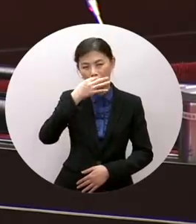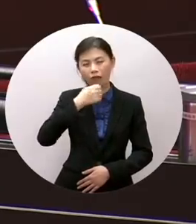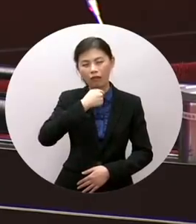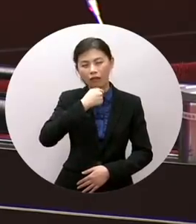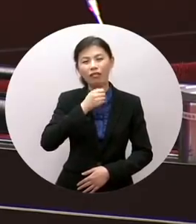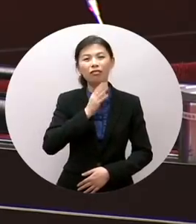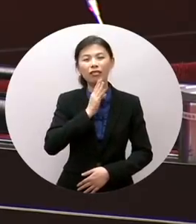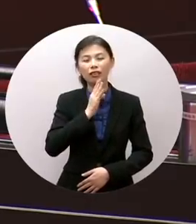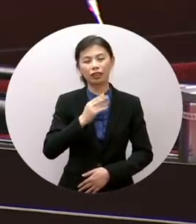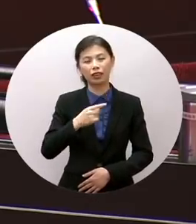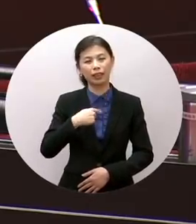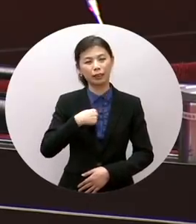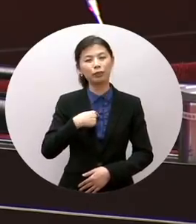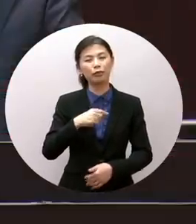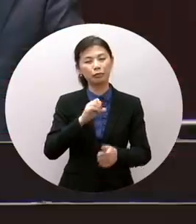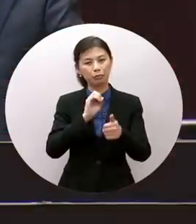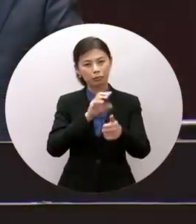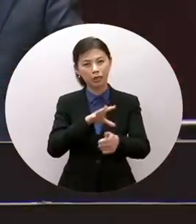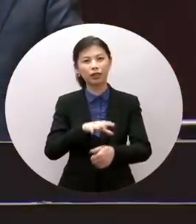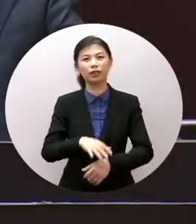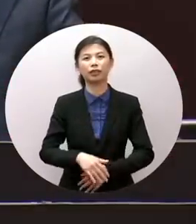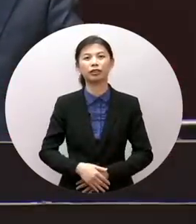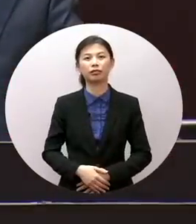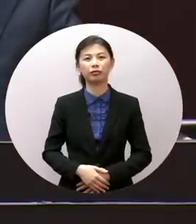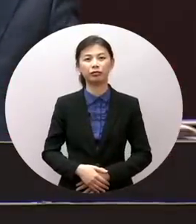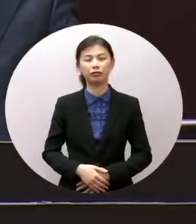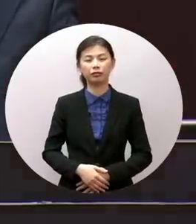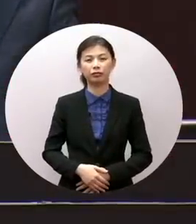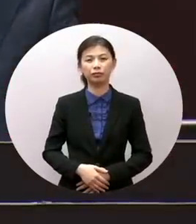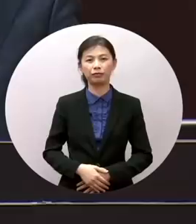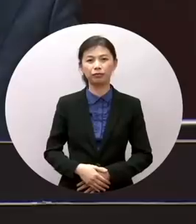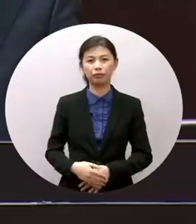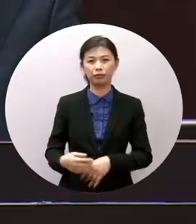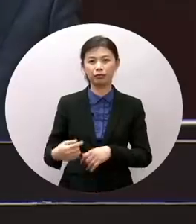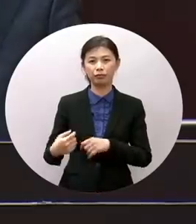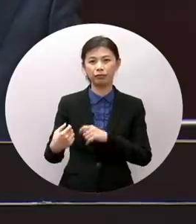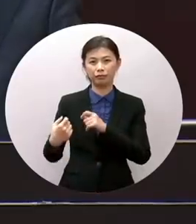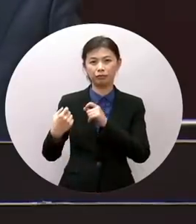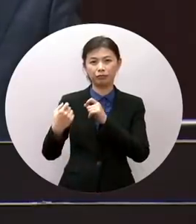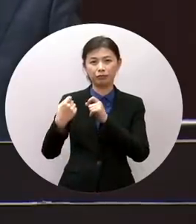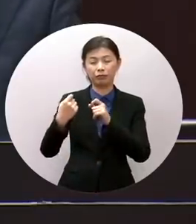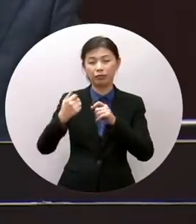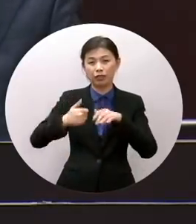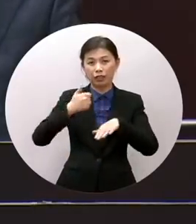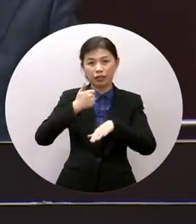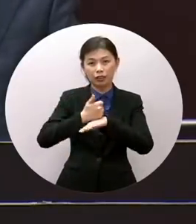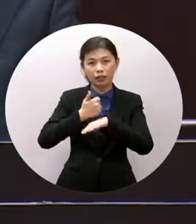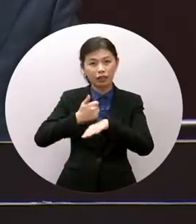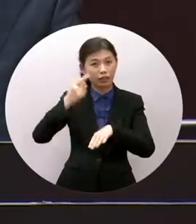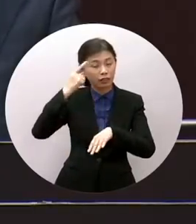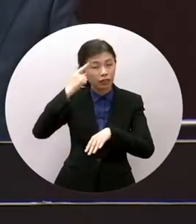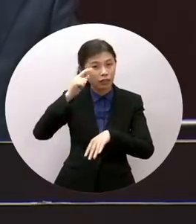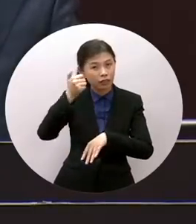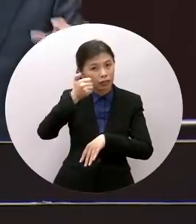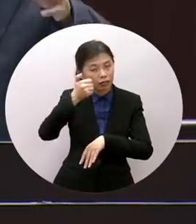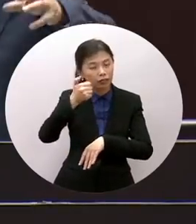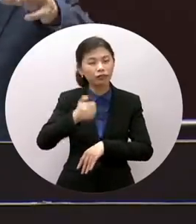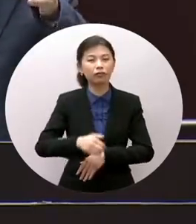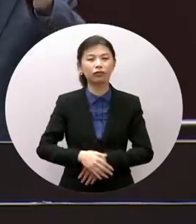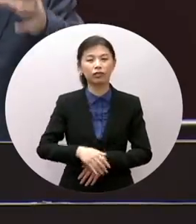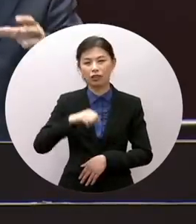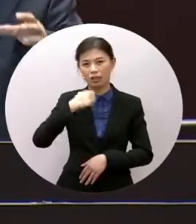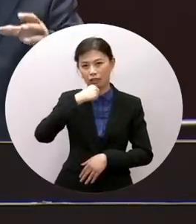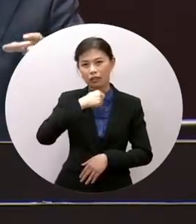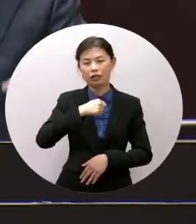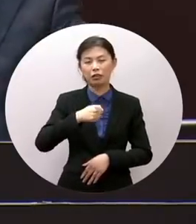吼，要甲院长肯定。尤其呢，伫这50几天，会通讲吼，咱台湾吼真